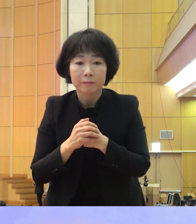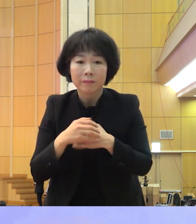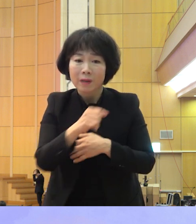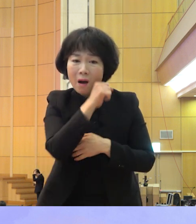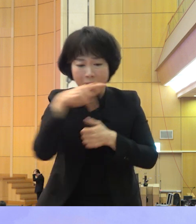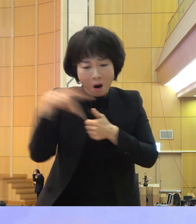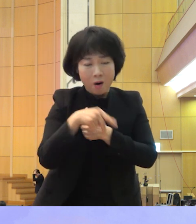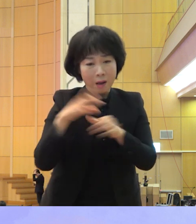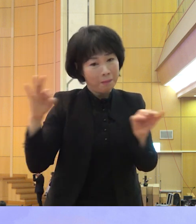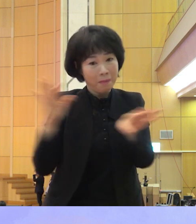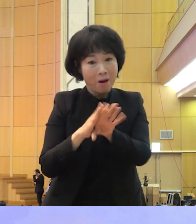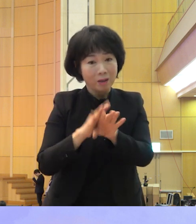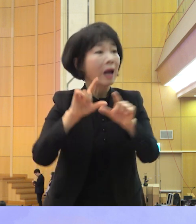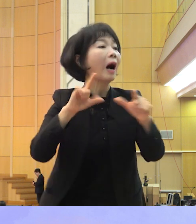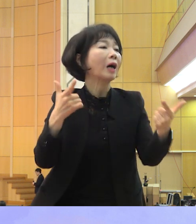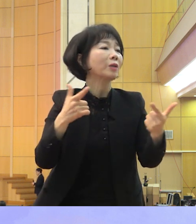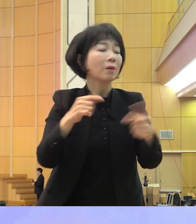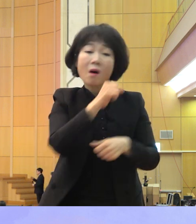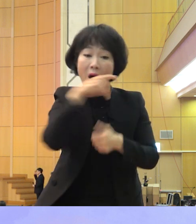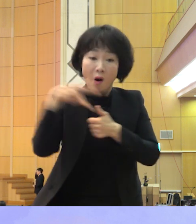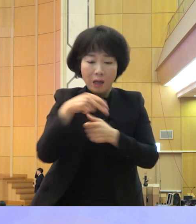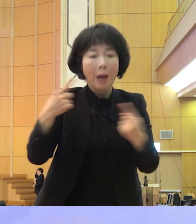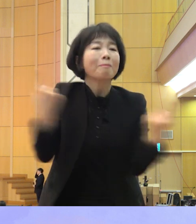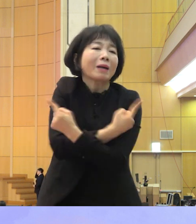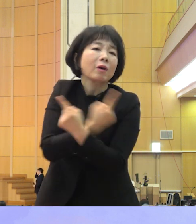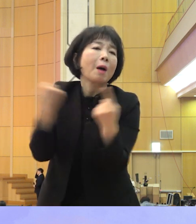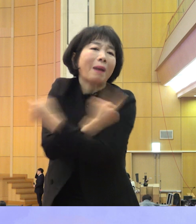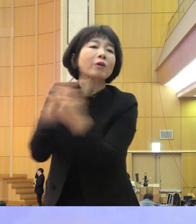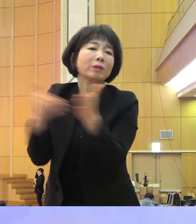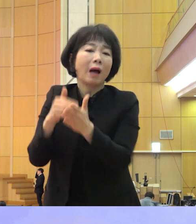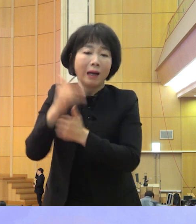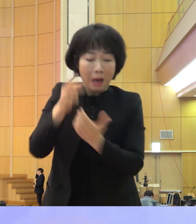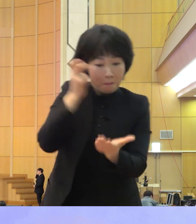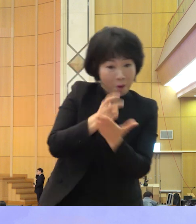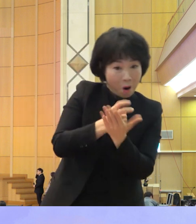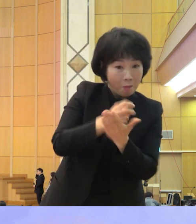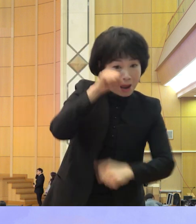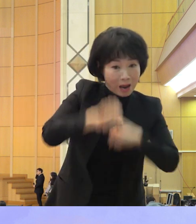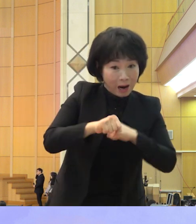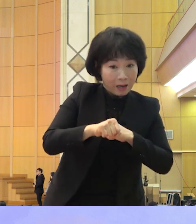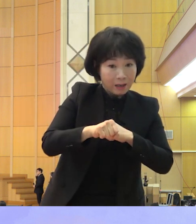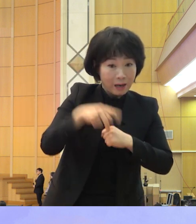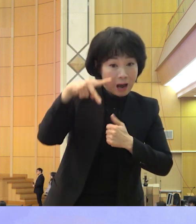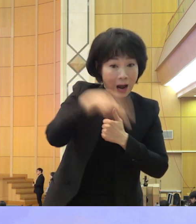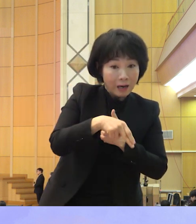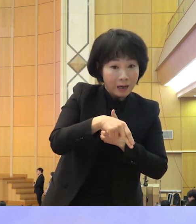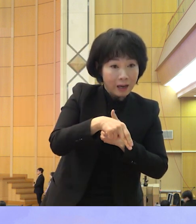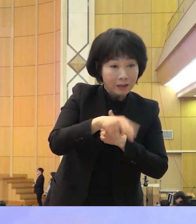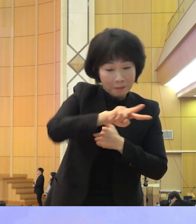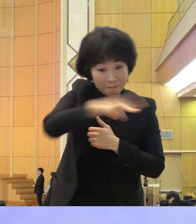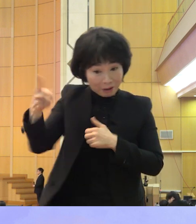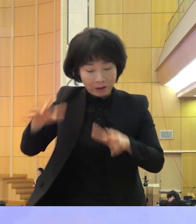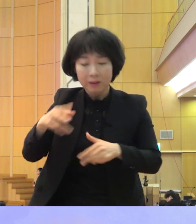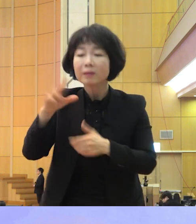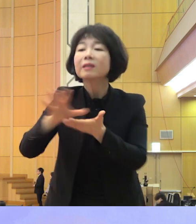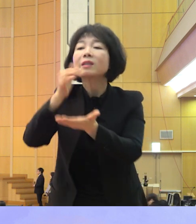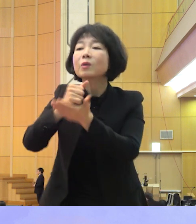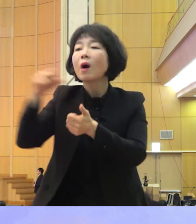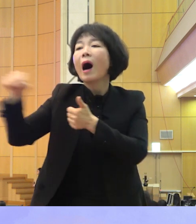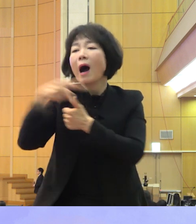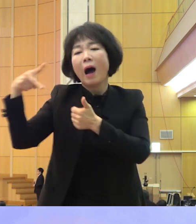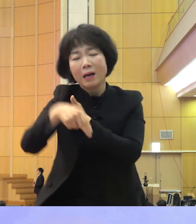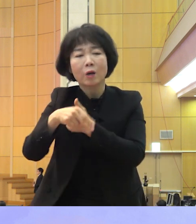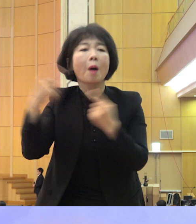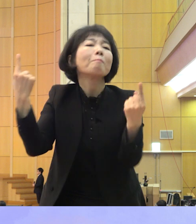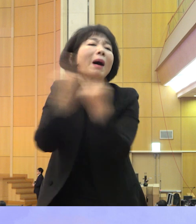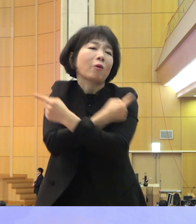없어진 게 아니라 바꿔진 거지. 율법으로 행하던 할례를 그리스도의 할례로 바뀌어진 거지. 지금